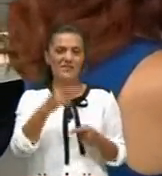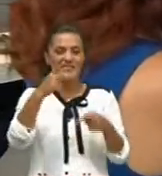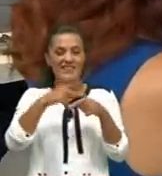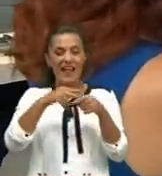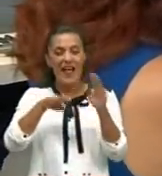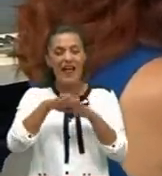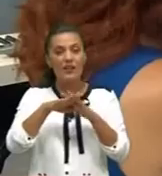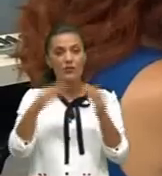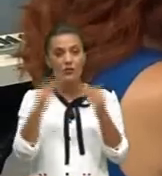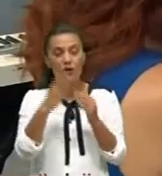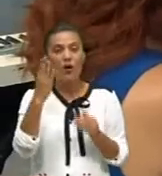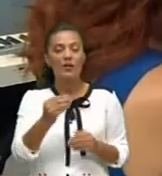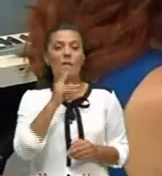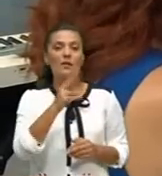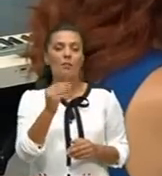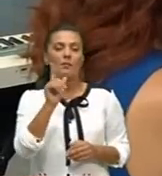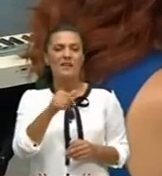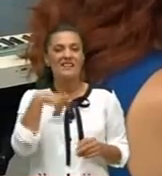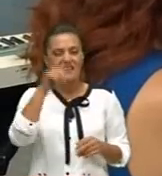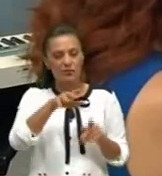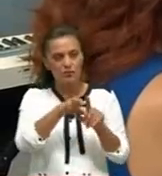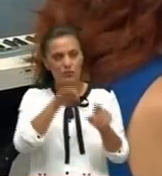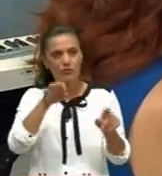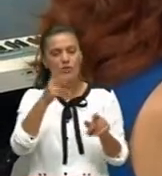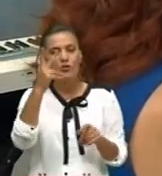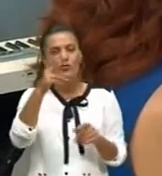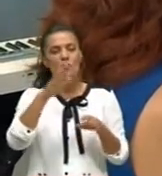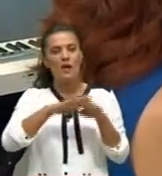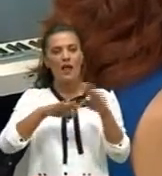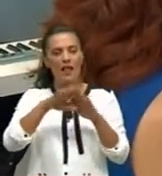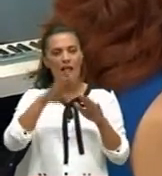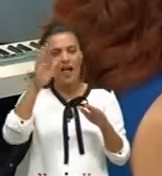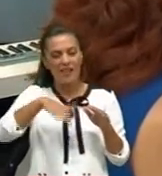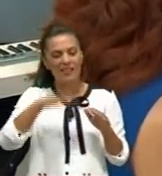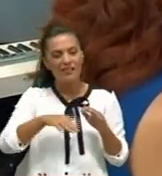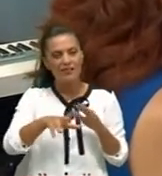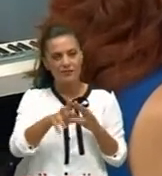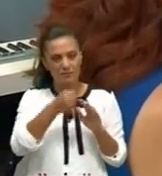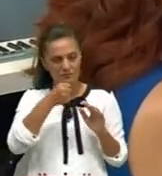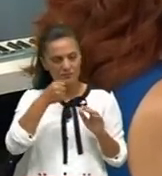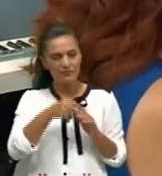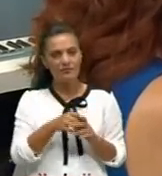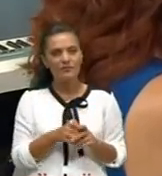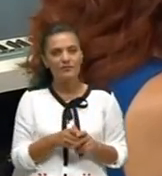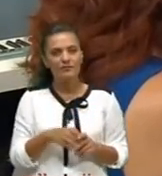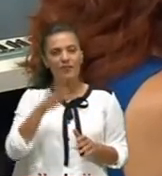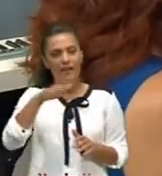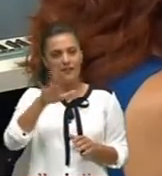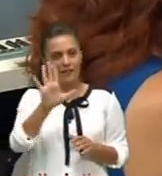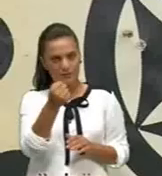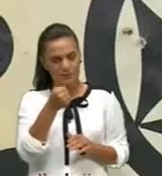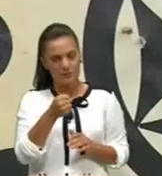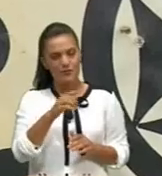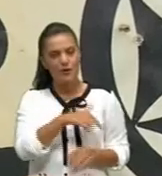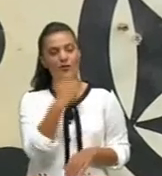elinize tamam uyduğundan emin olmam nasıl lazım. Nasıl tutuyorum? Şimdi şöyle tutalım. Sizin üç parmağı alttan tutun. Şu parmaklarınızı çıkarın buradan. Hayır, alttan tutun.